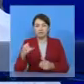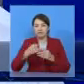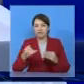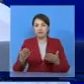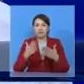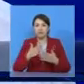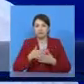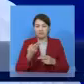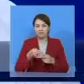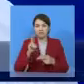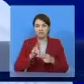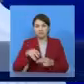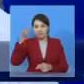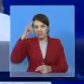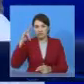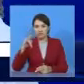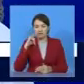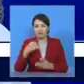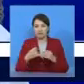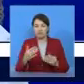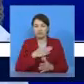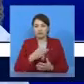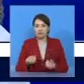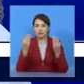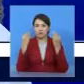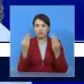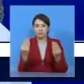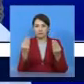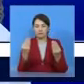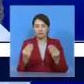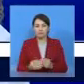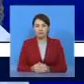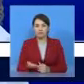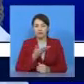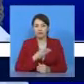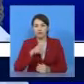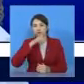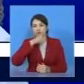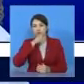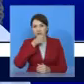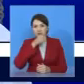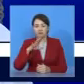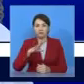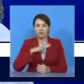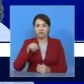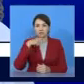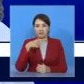наша, это вот эта казахская земля, для нас святая земля. Мой дед мне